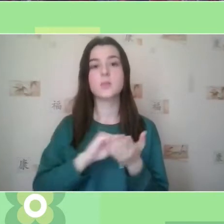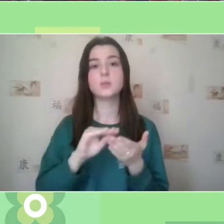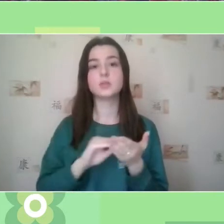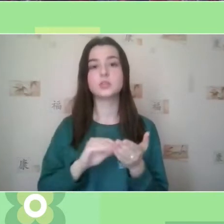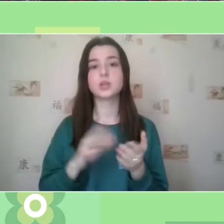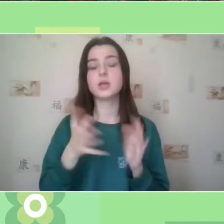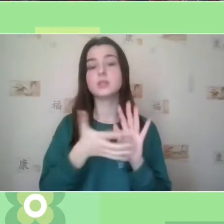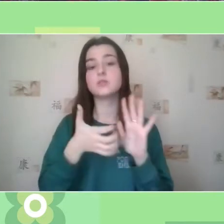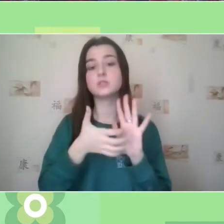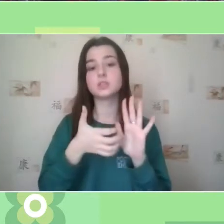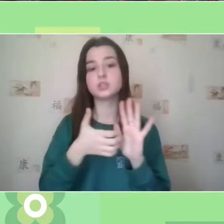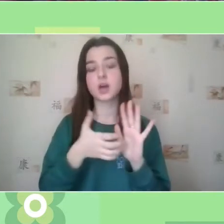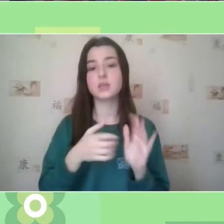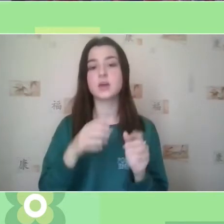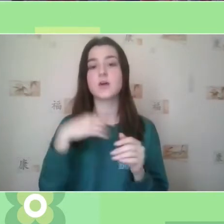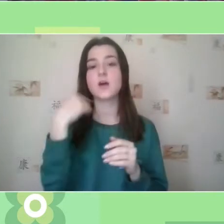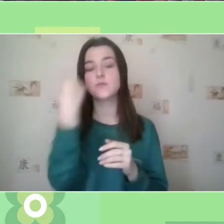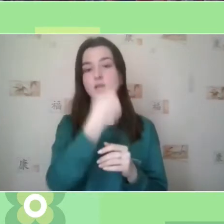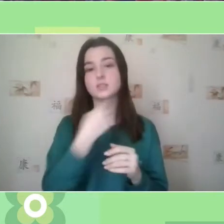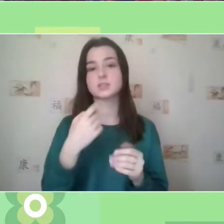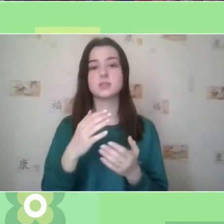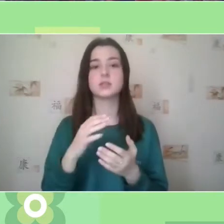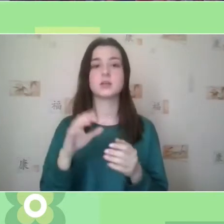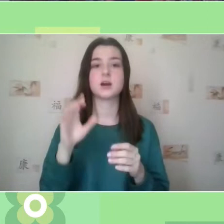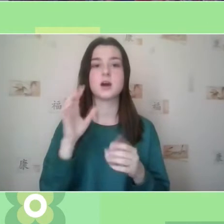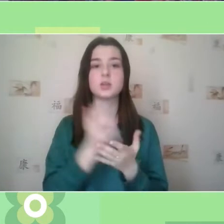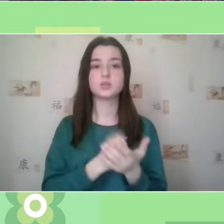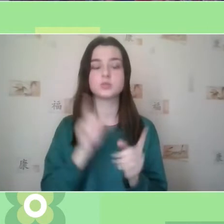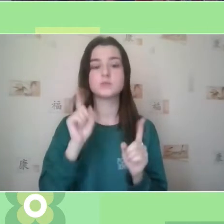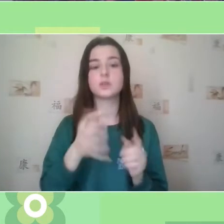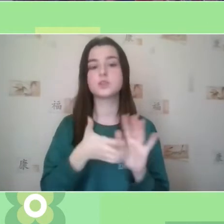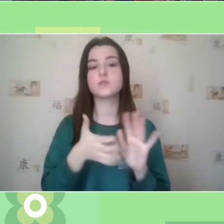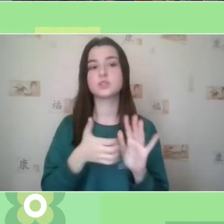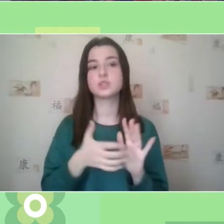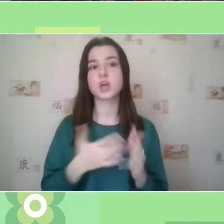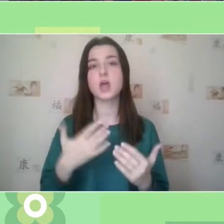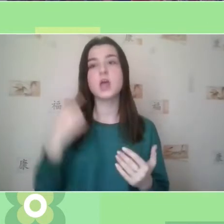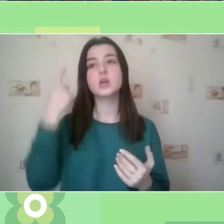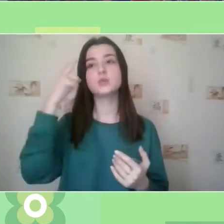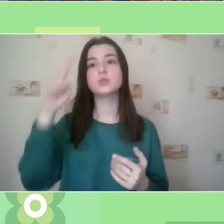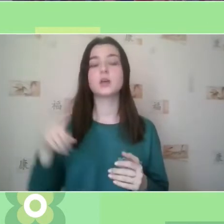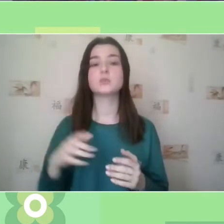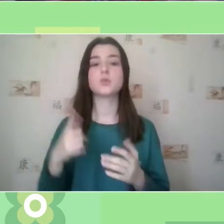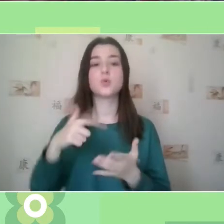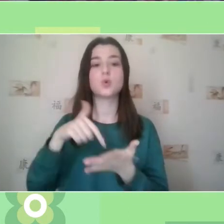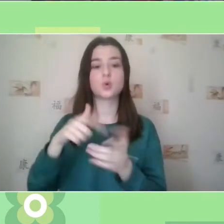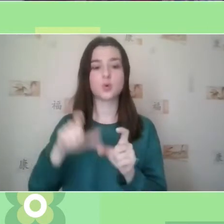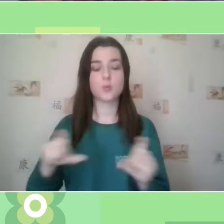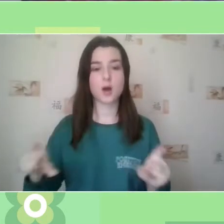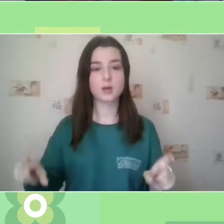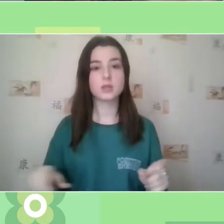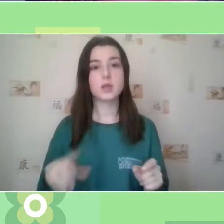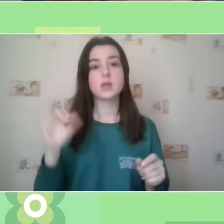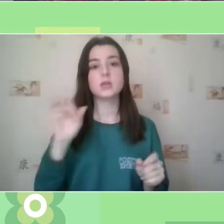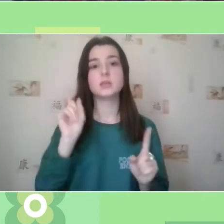Не вистачає власних ресурсів, ще не вистачає ентузіазму громади, також стереотипне мислення людей у